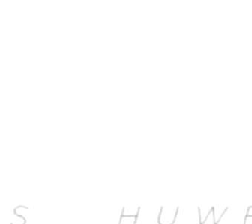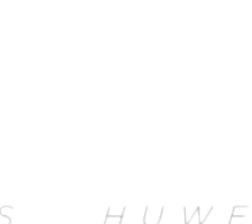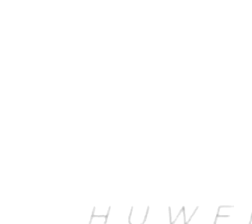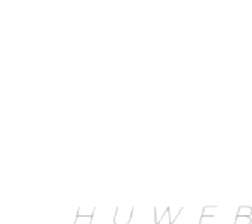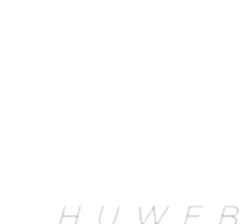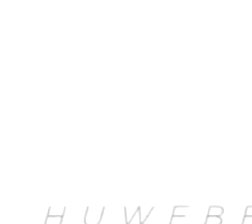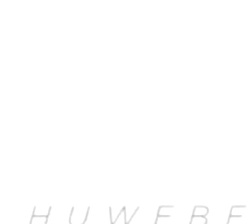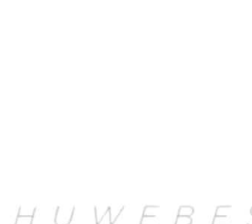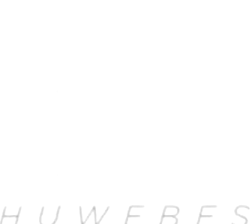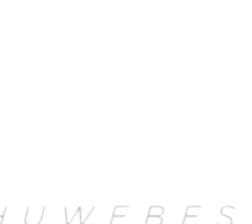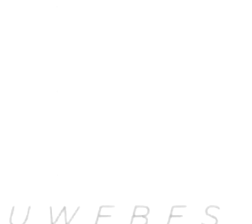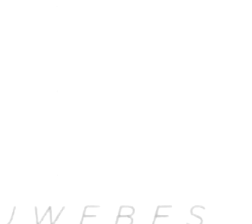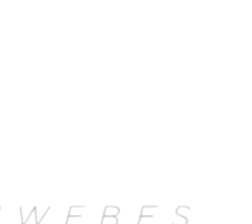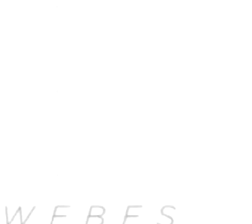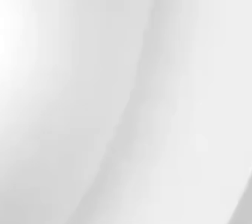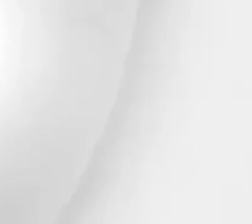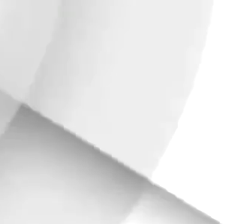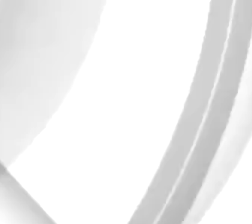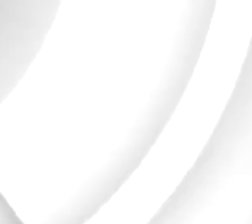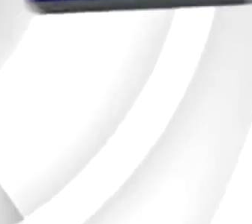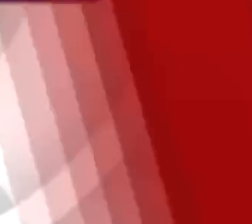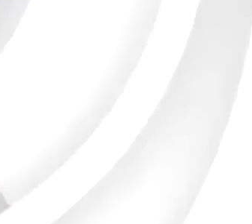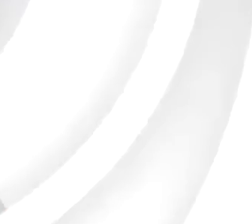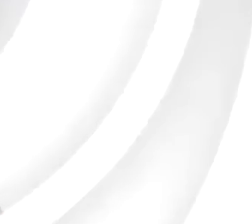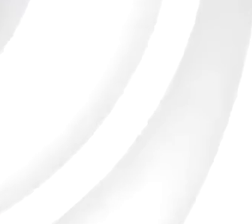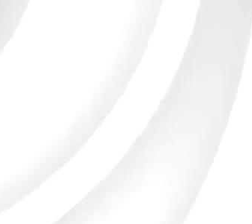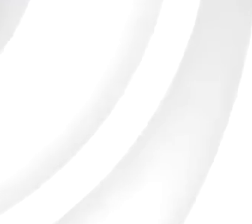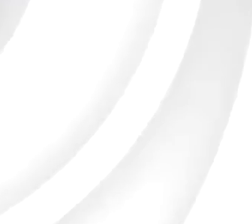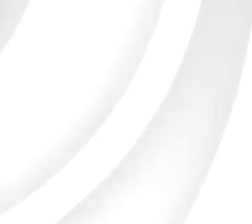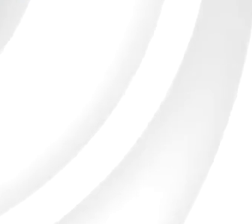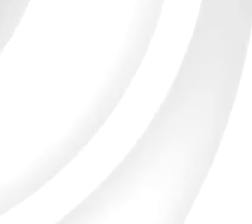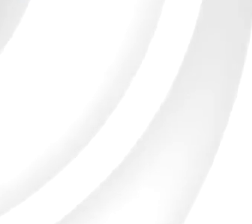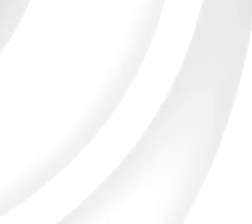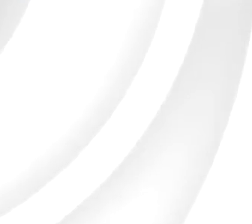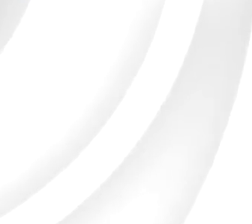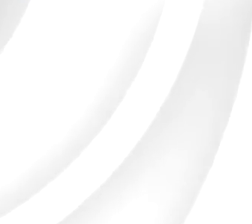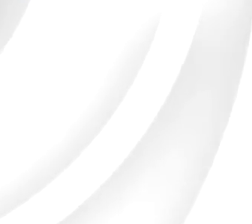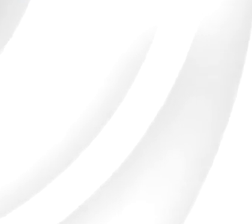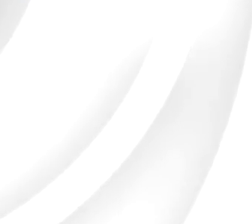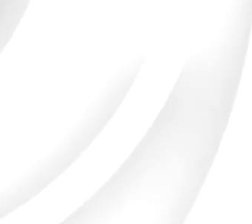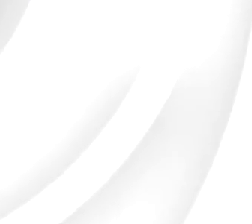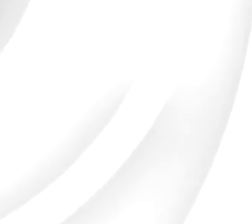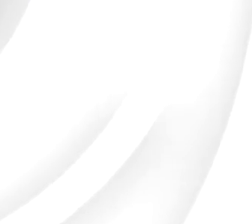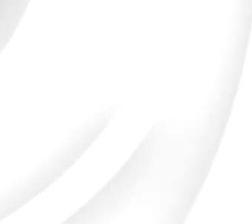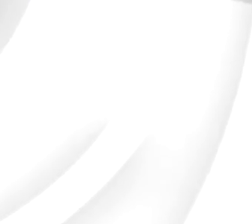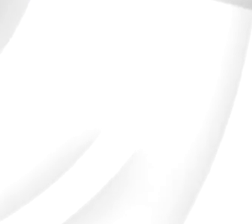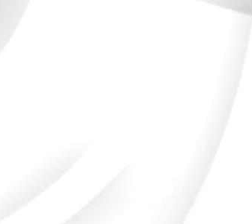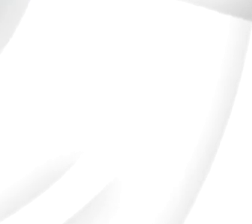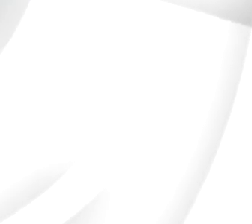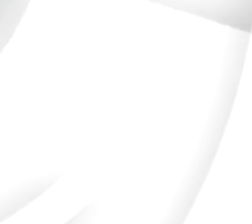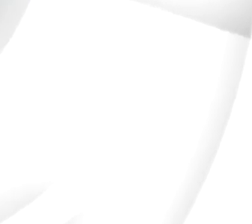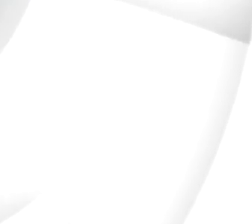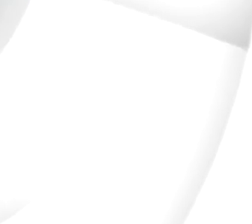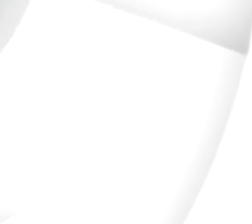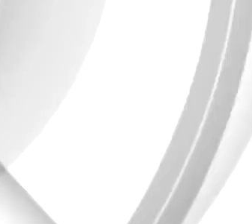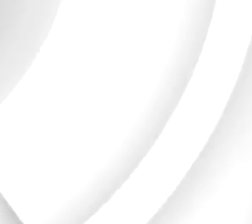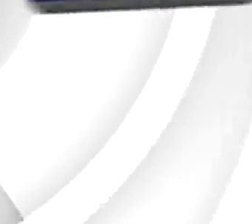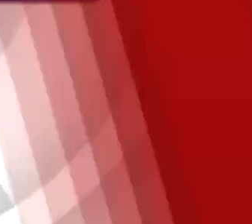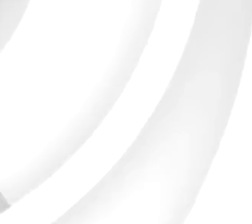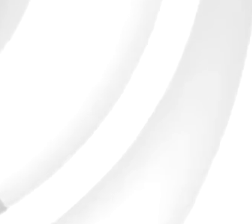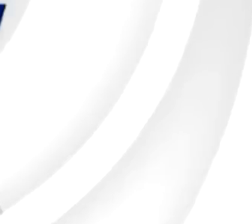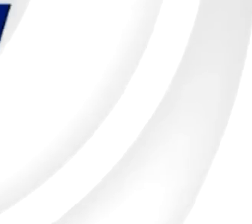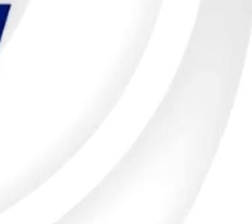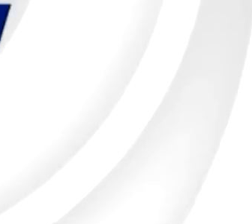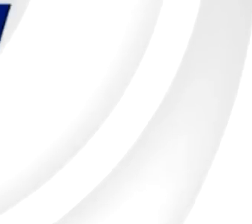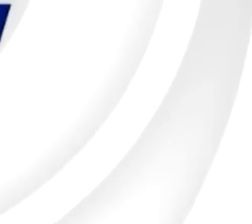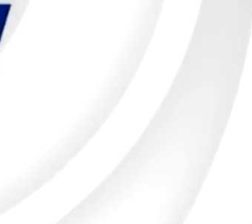Tuloy-tuloy po ang ating pagpapatrol sa bayan mula Lunes hanggang Biyernes sa TV Patrol alas 6:30 ng gabi